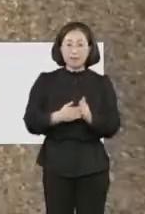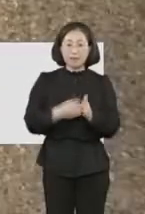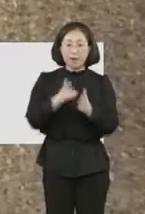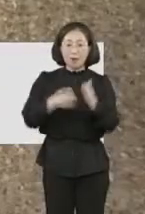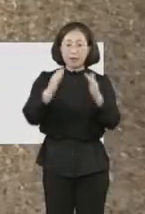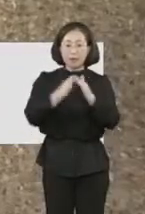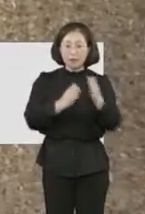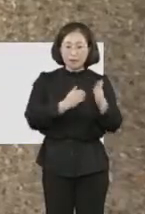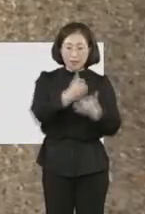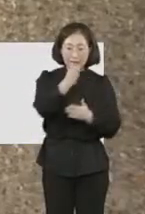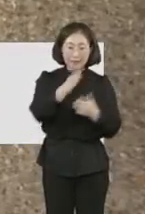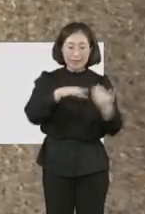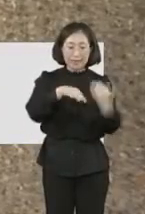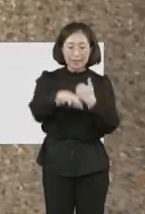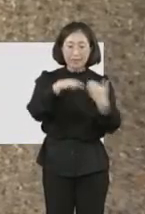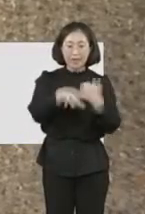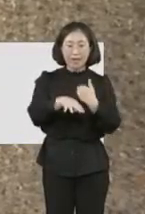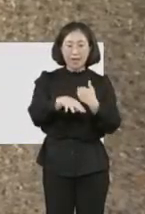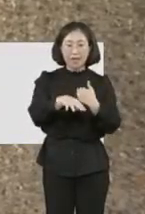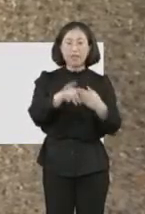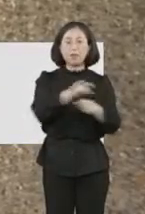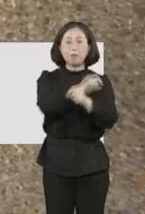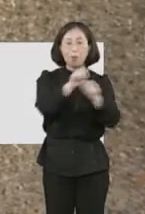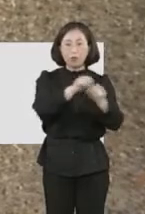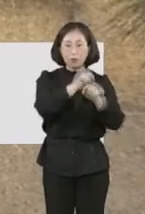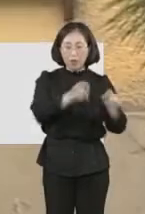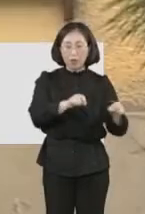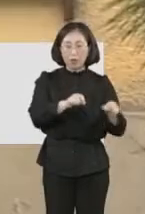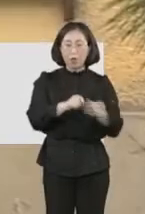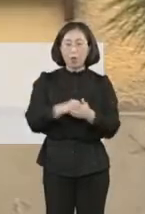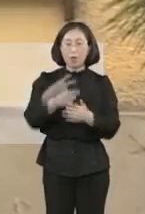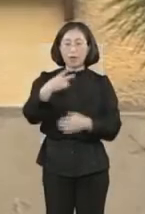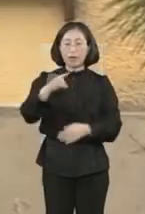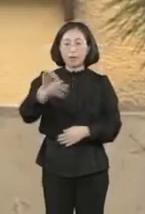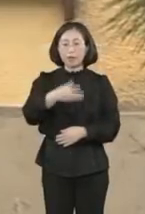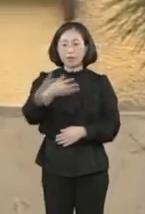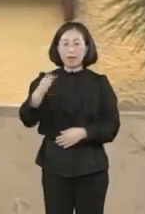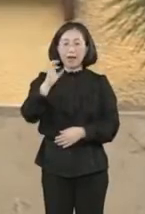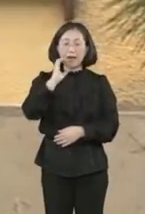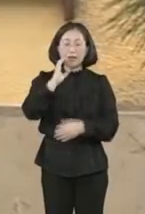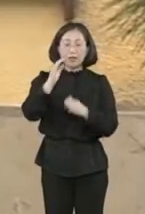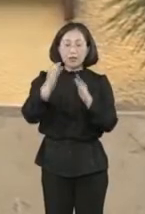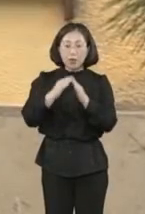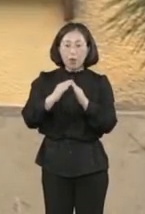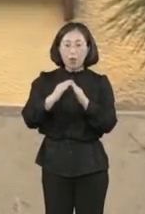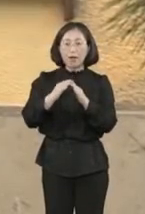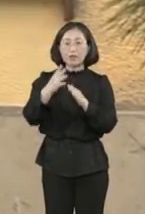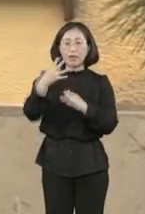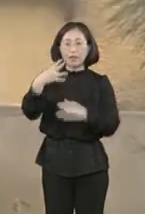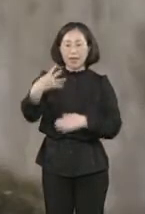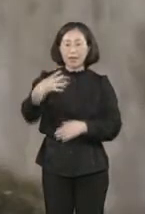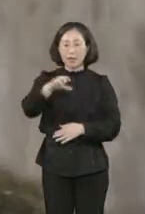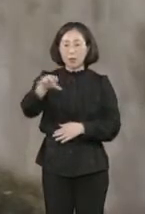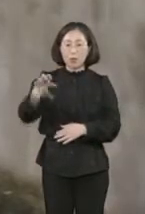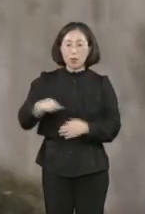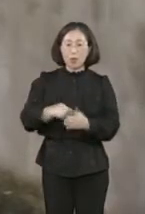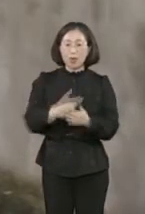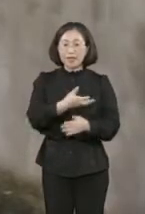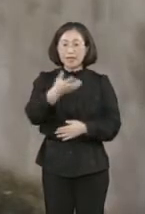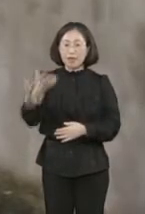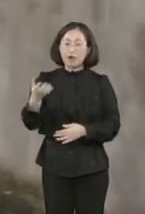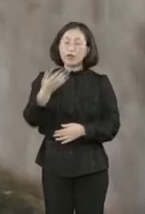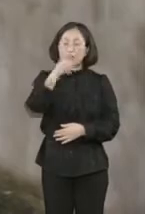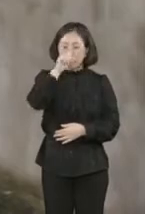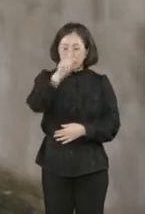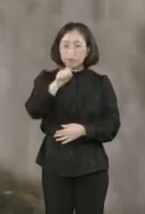관통하는 4차선 도로 확장 계획은 보류 되었으며 대 동천 변 카페 존 인근 관사 내 돈과 이전 가치가 있는